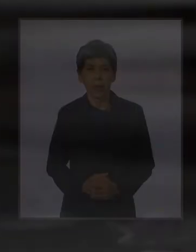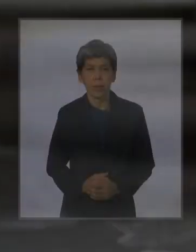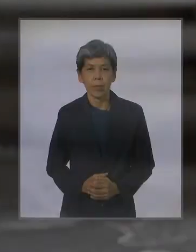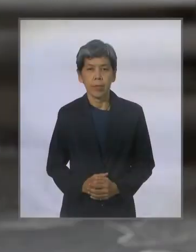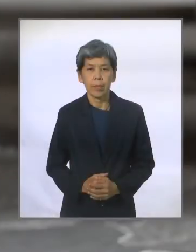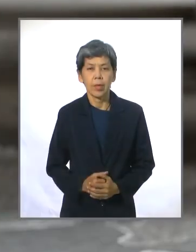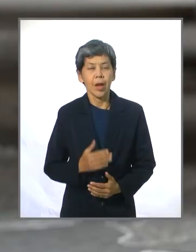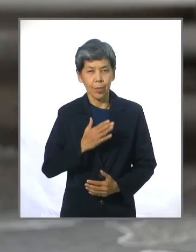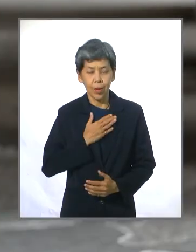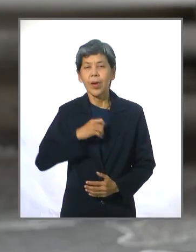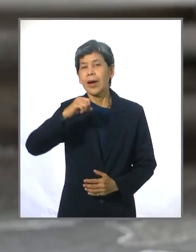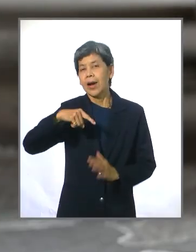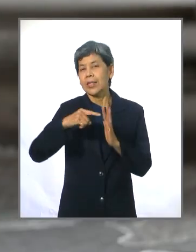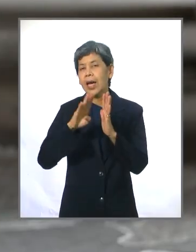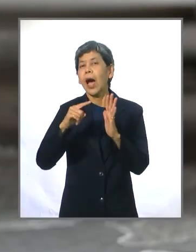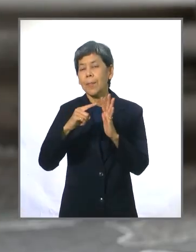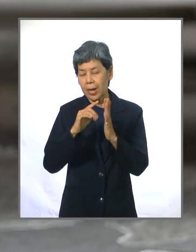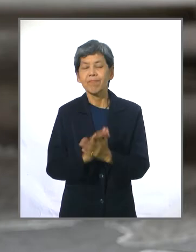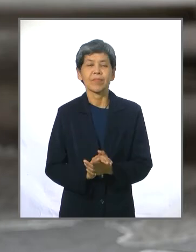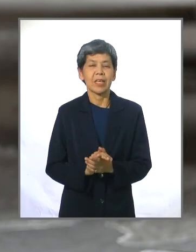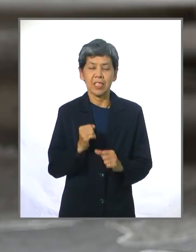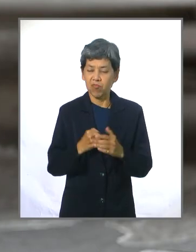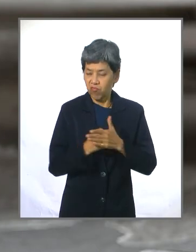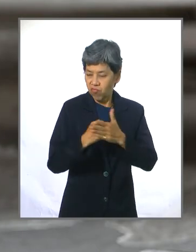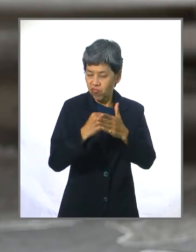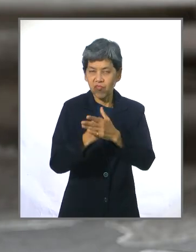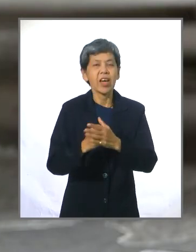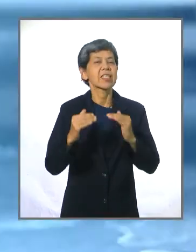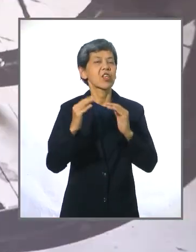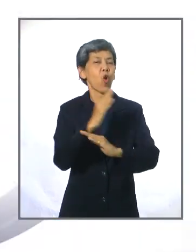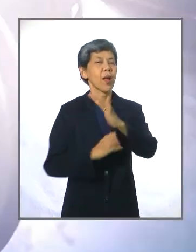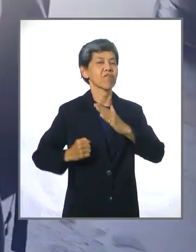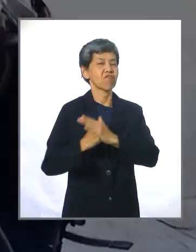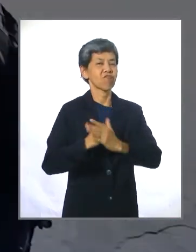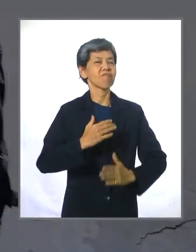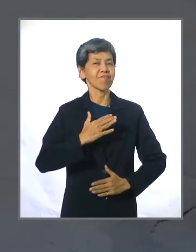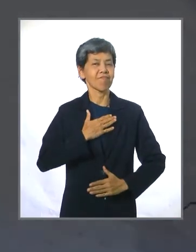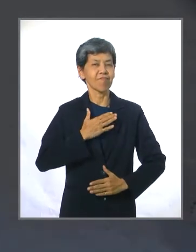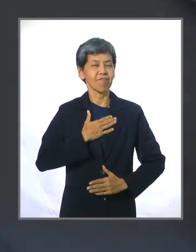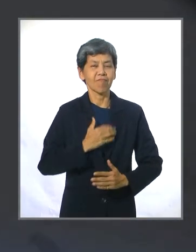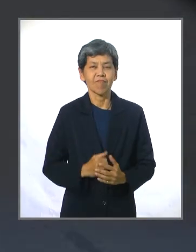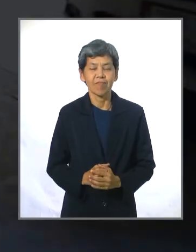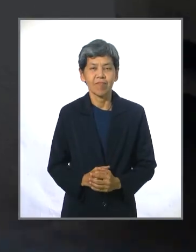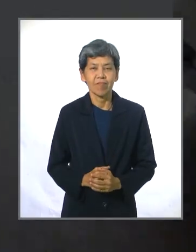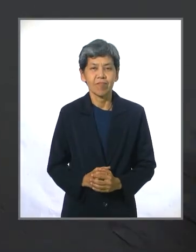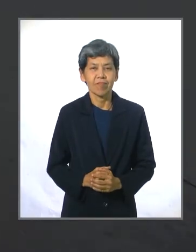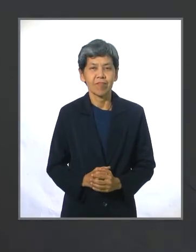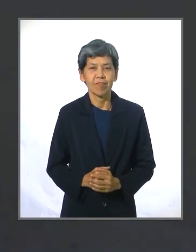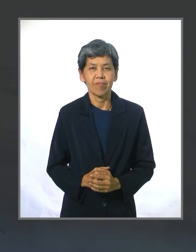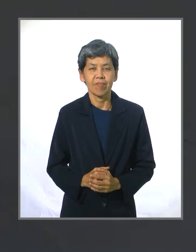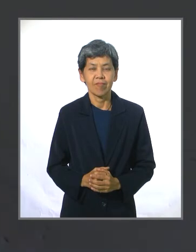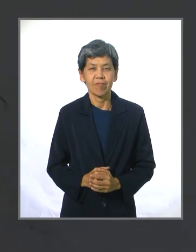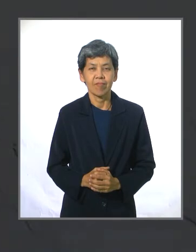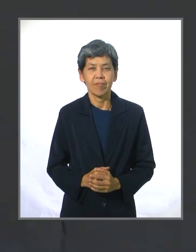20ตอนเพื่อสร้างเจตคติที่ดีและสร้างสรรค์ต่อคนพิการและความพิการอีกครั้งเพื่อสร้างการเรียนรู้